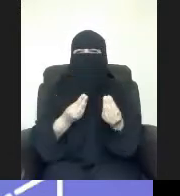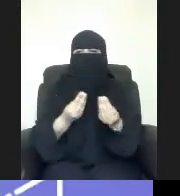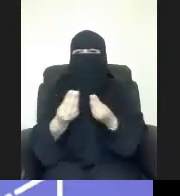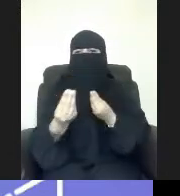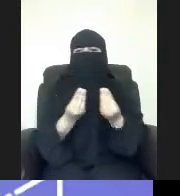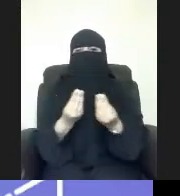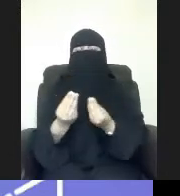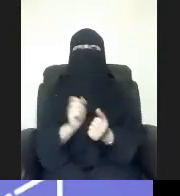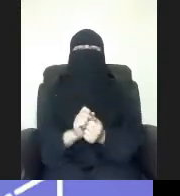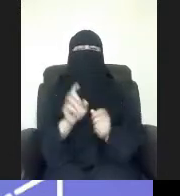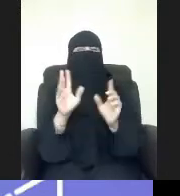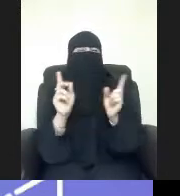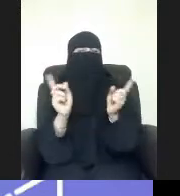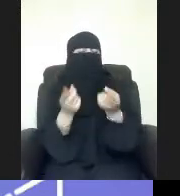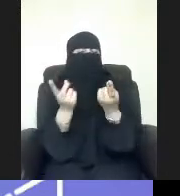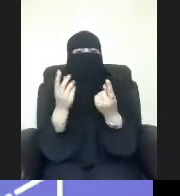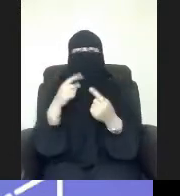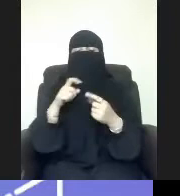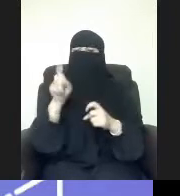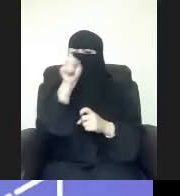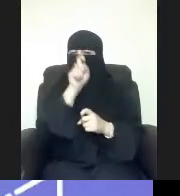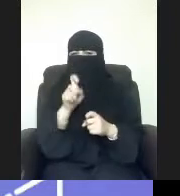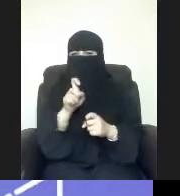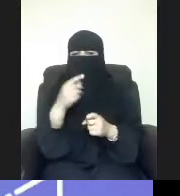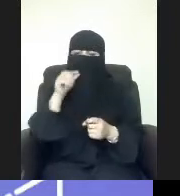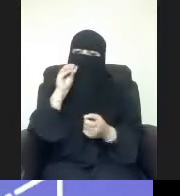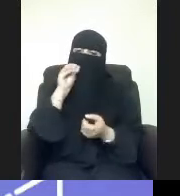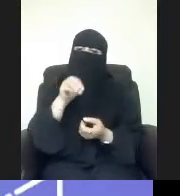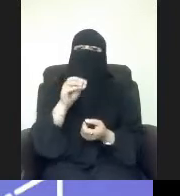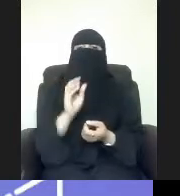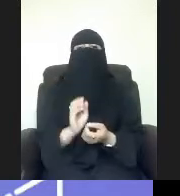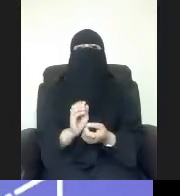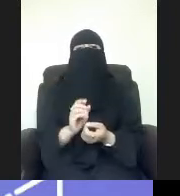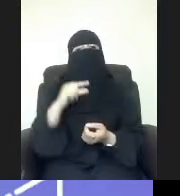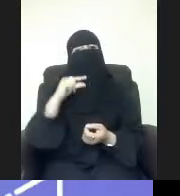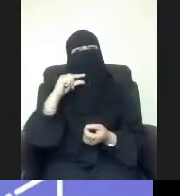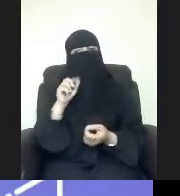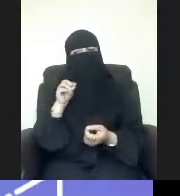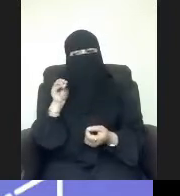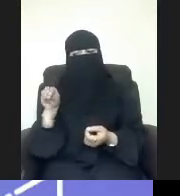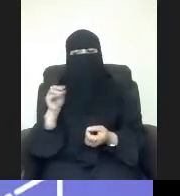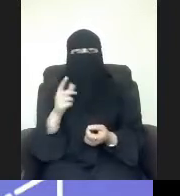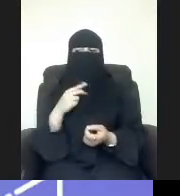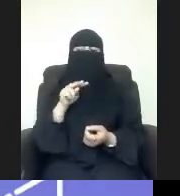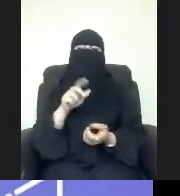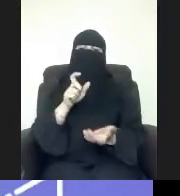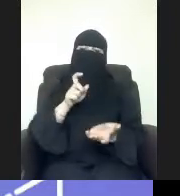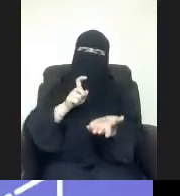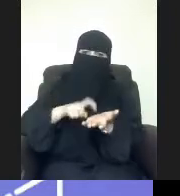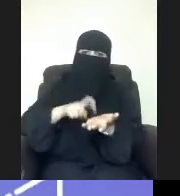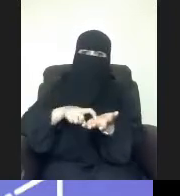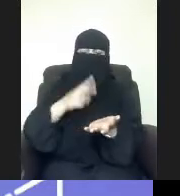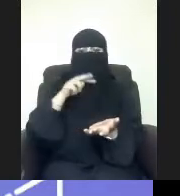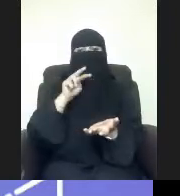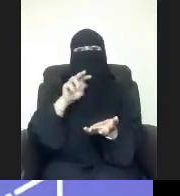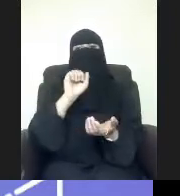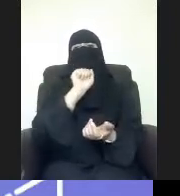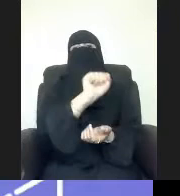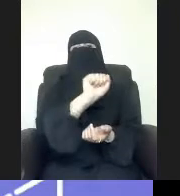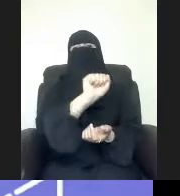أسئلتكم اللي تودون منا طرحها للدكتور الأستاذ دكتور بدر الصالح على الرابط المرفق في